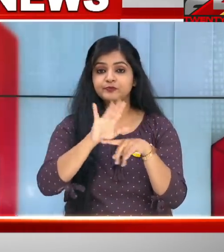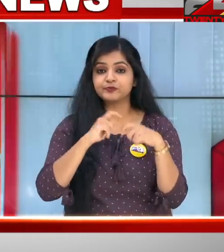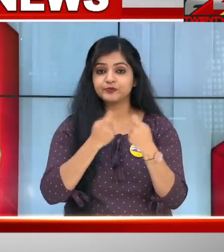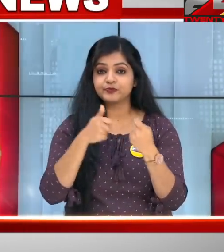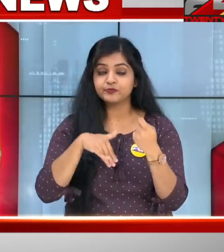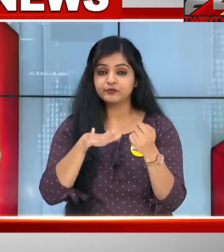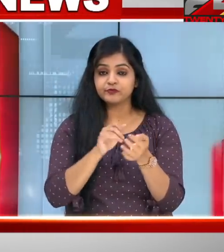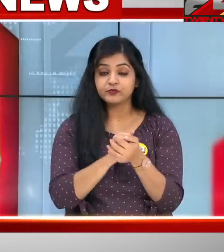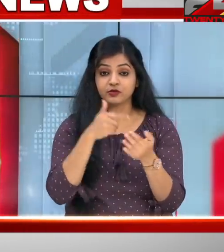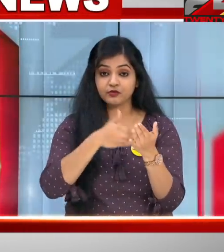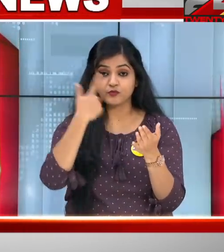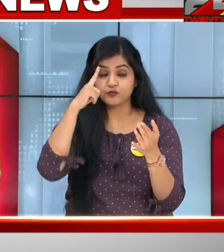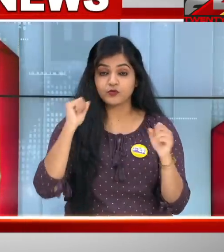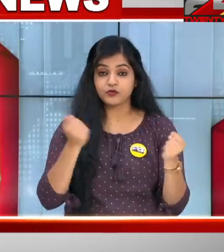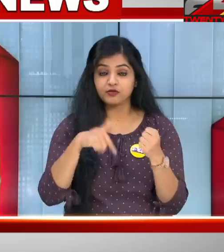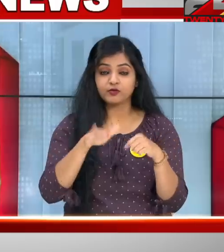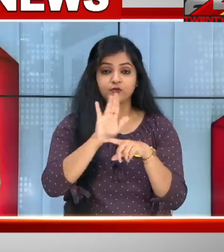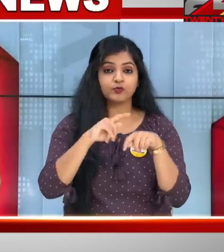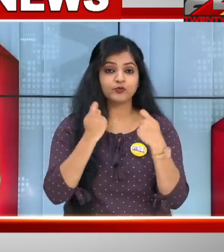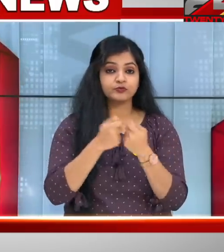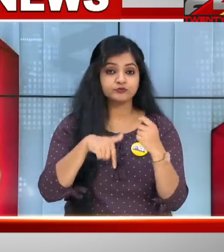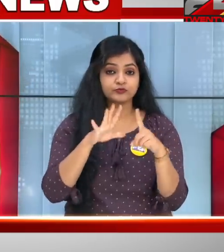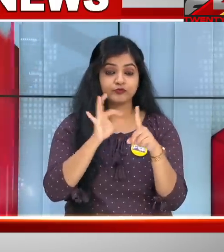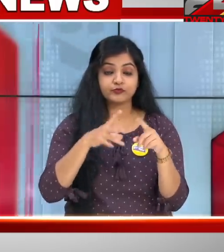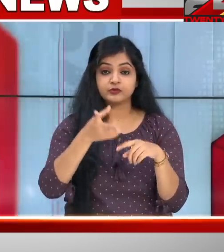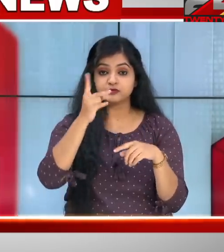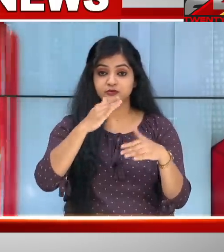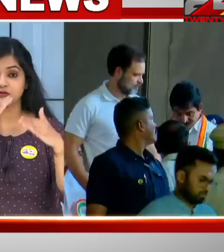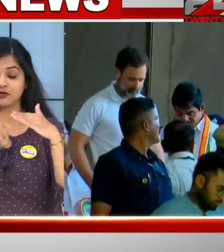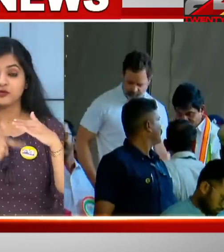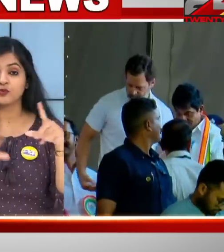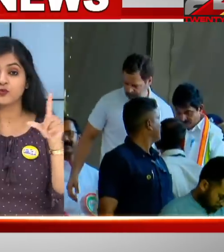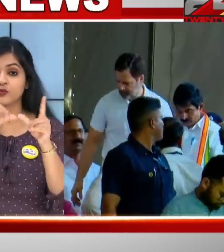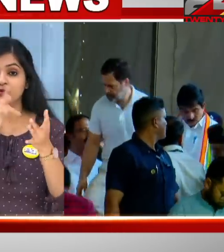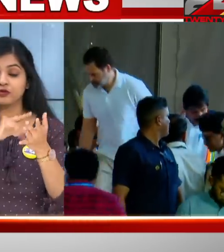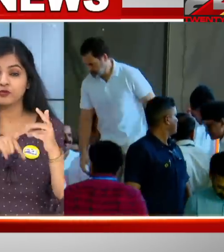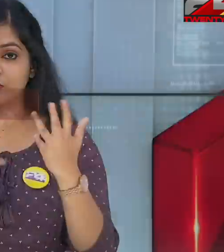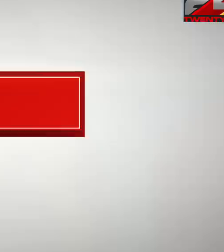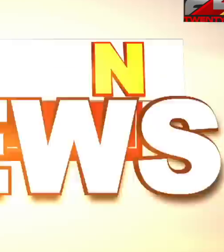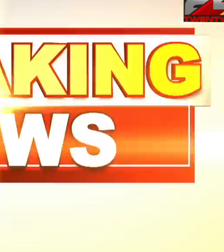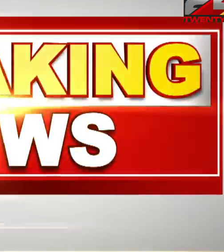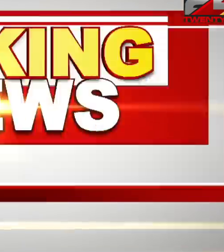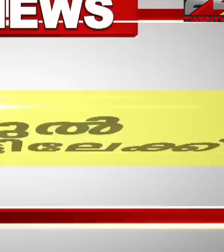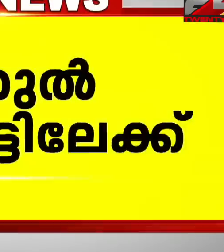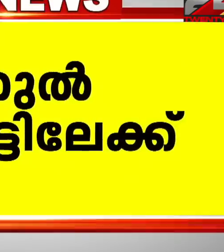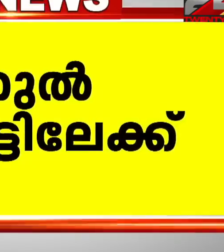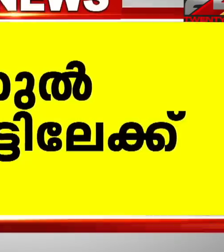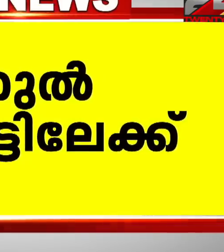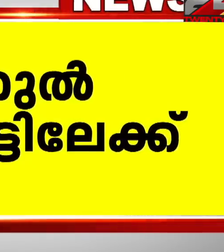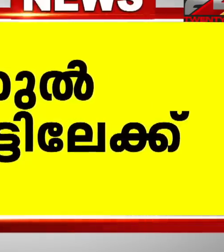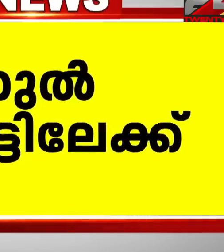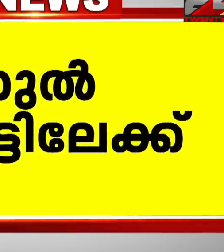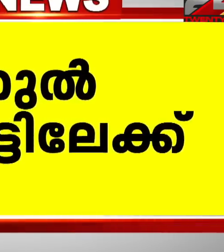വേണ്ടിയിട്ടുള്ള ശ്രമമാണ് കോൺഗ്രസ് നടത്തുന്നത്. രണ്ടാം ഘട്ടത്തിലാണ് വയനാട്ടിൽ വോട്ടെടുപ്പ് നടക്കുന്നത്. ഈ ഒരു പശ്ചാത്തലത്തിലാണ് രാഹുൽ